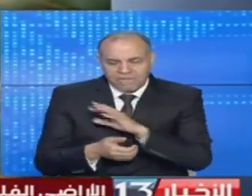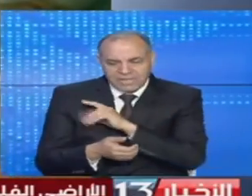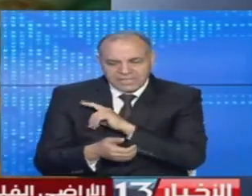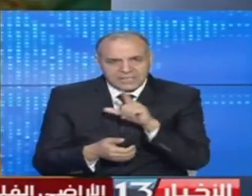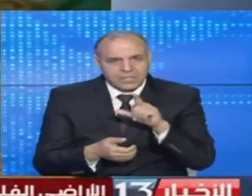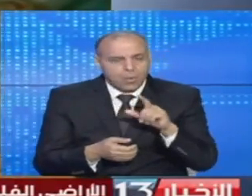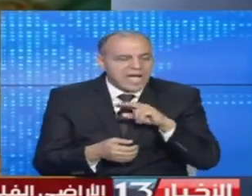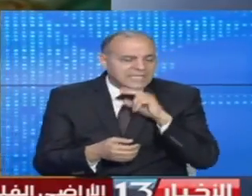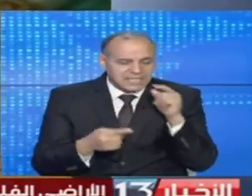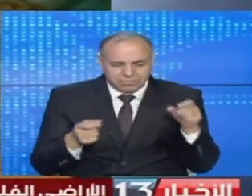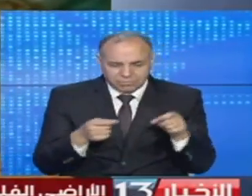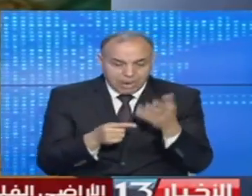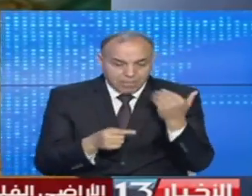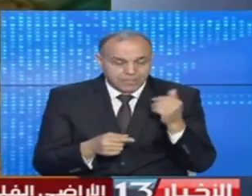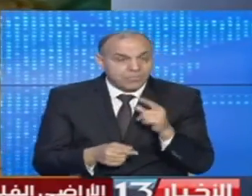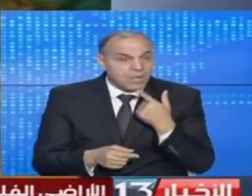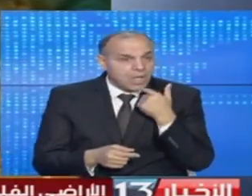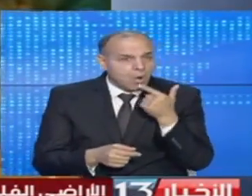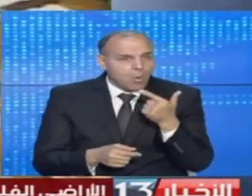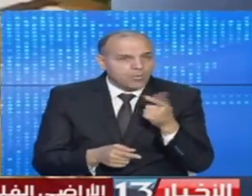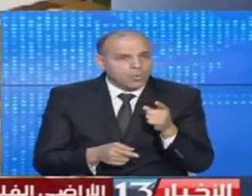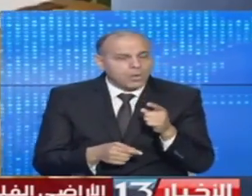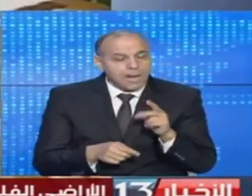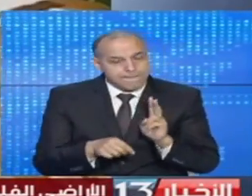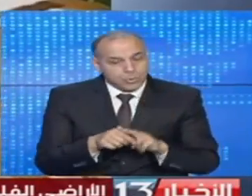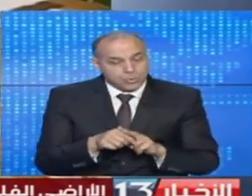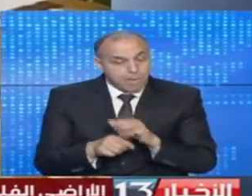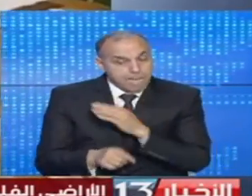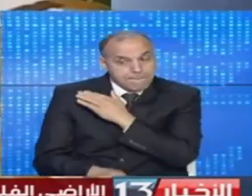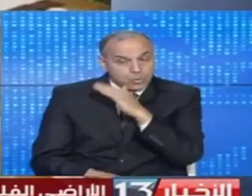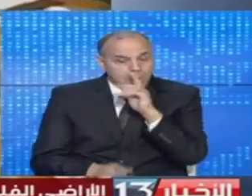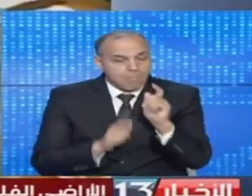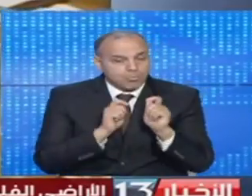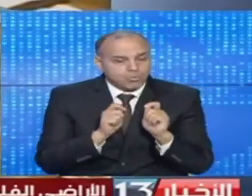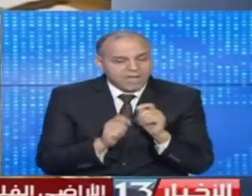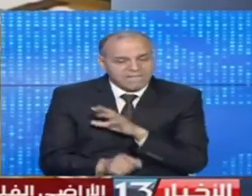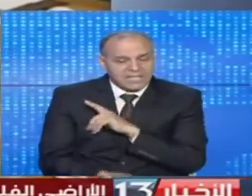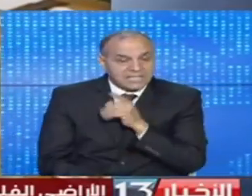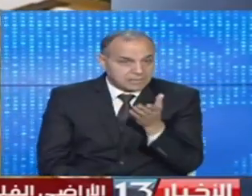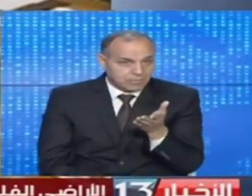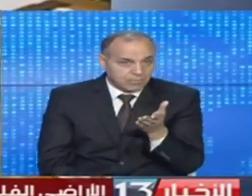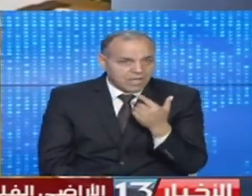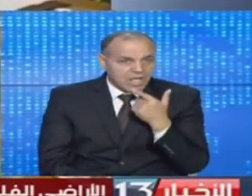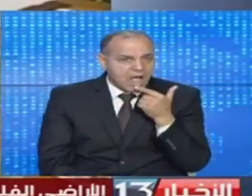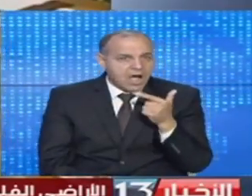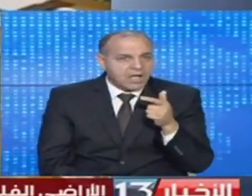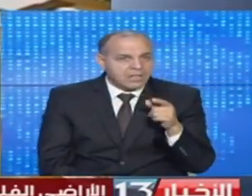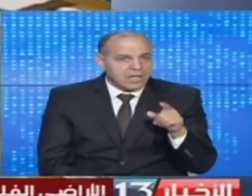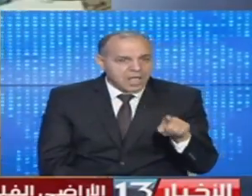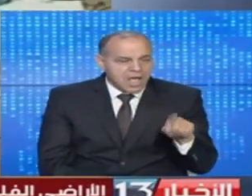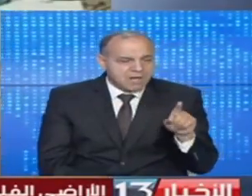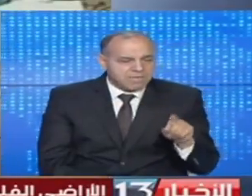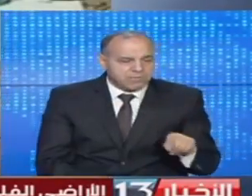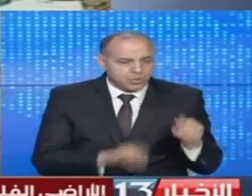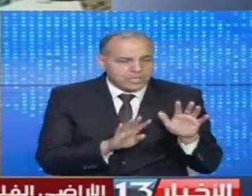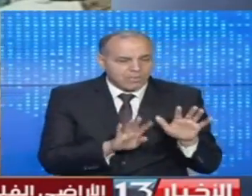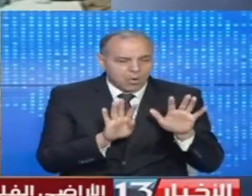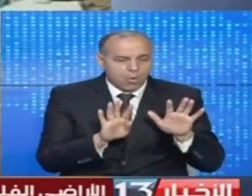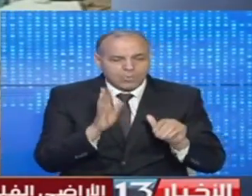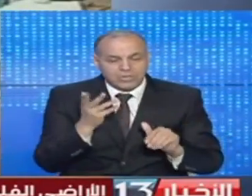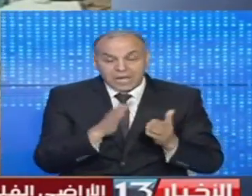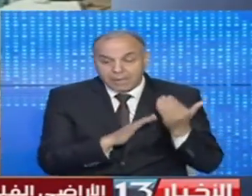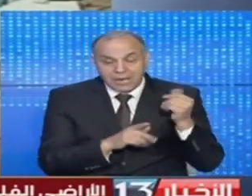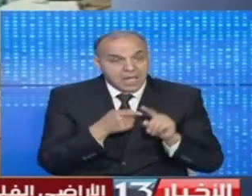والمحتل الاسرائيلي وقد شغل منصب كبير المفاوضين الفلسطينيين من عام خمسه وتسعين وتسعمائه والف